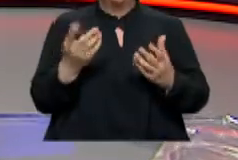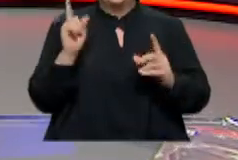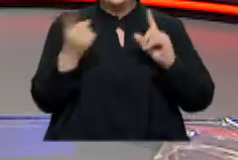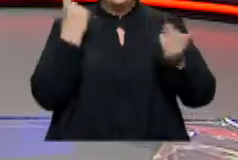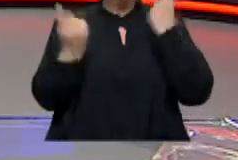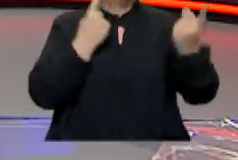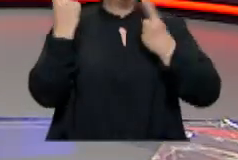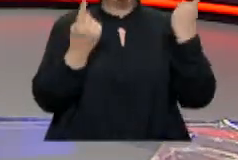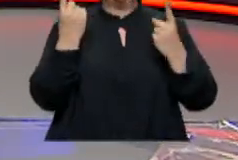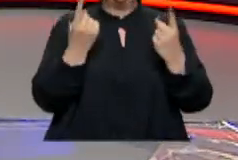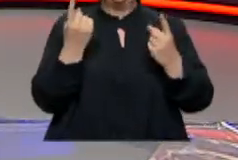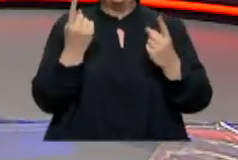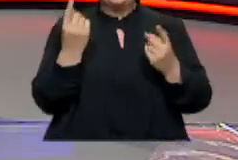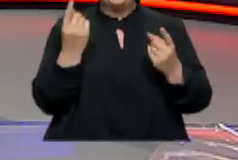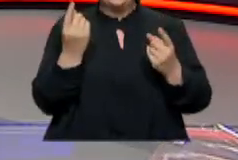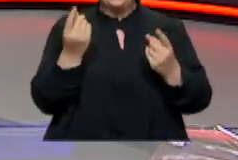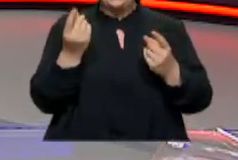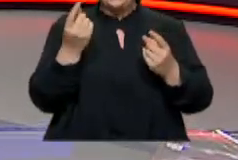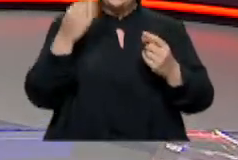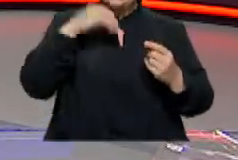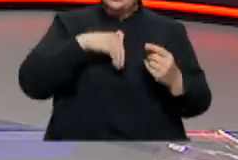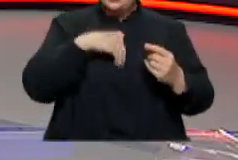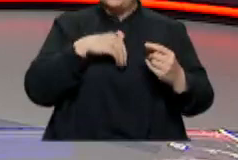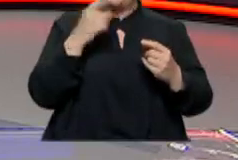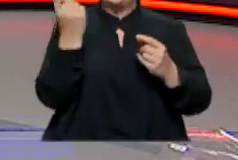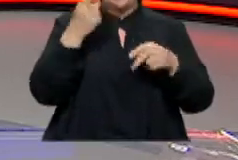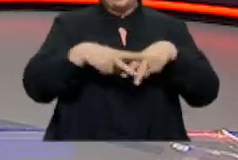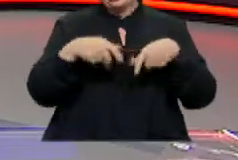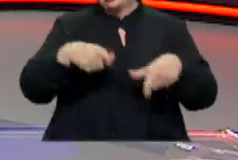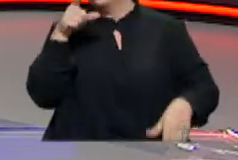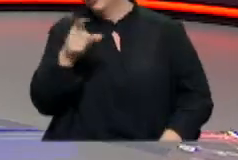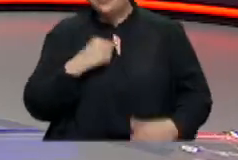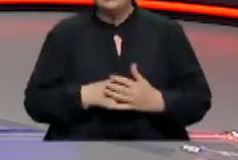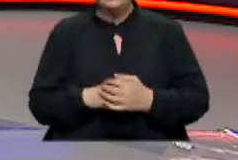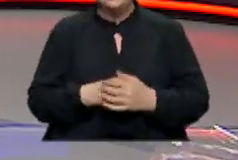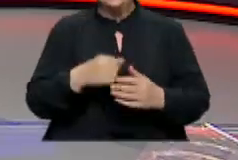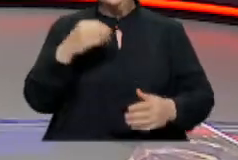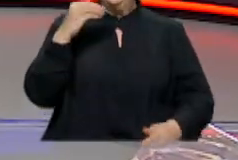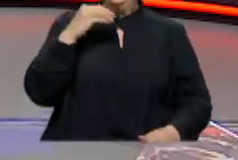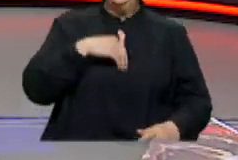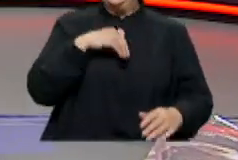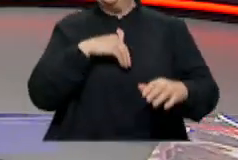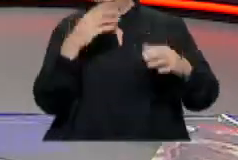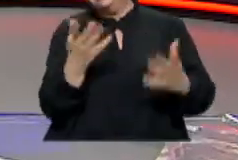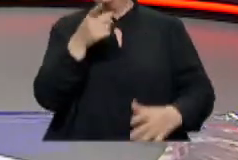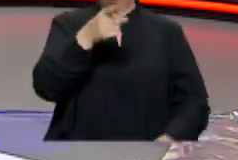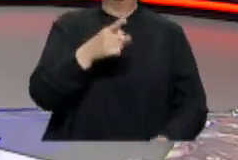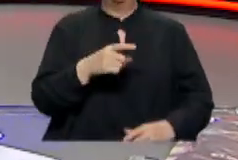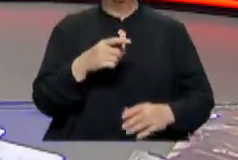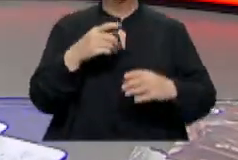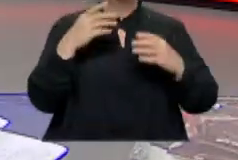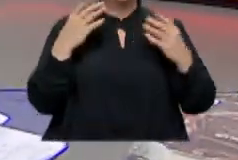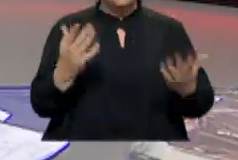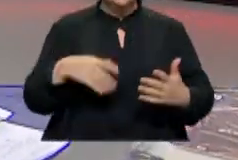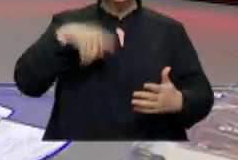ilginç şeyler getirebileceğini zannettiğim bir etiket bu. Sanırsın. Elbette